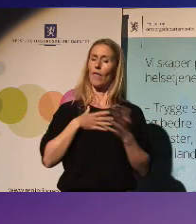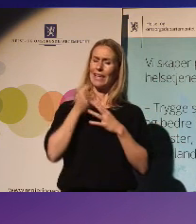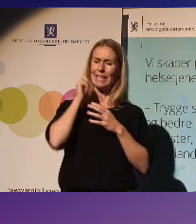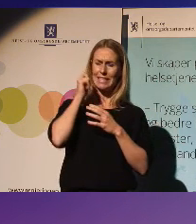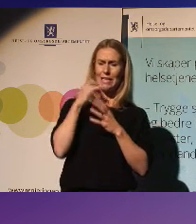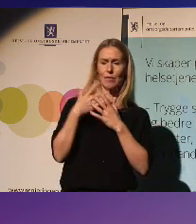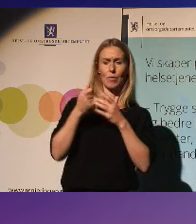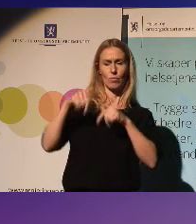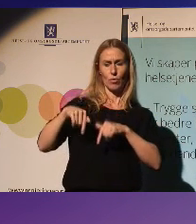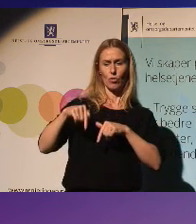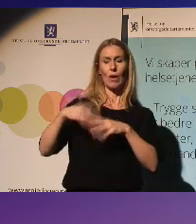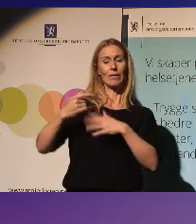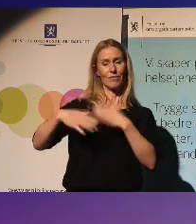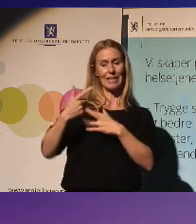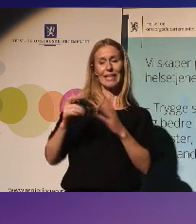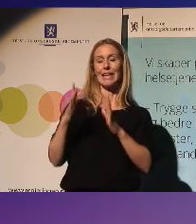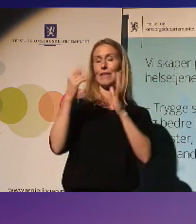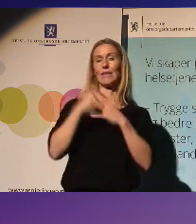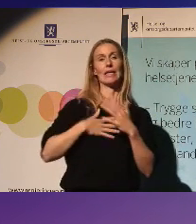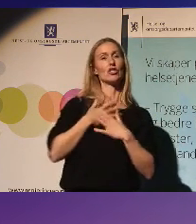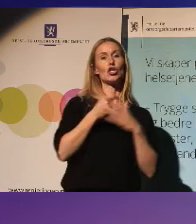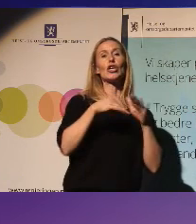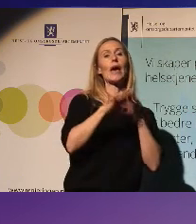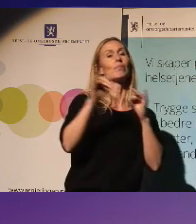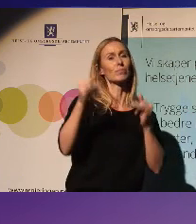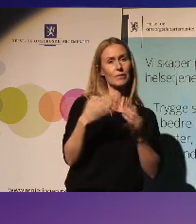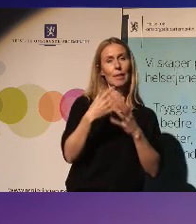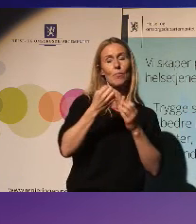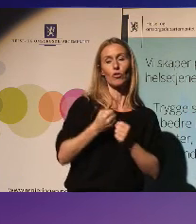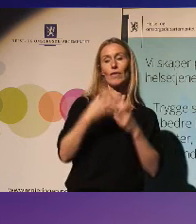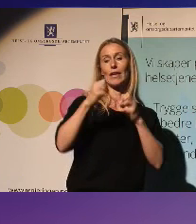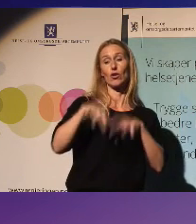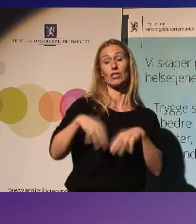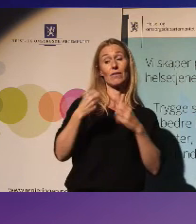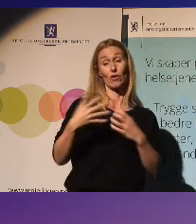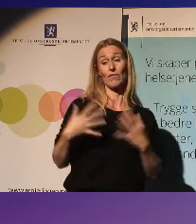at et videre liv I sykehjem var løsningen for de fleste av disse.